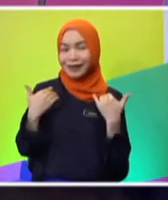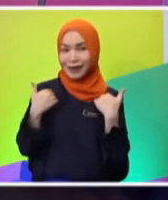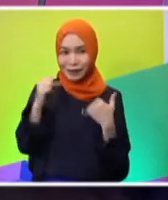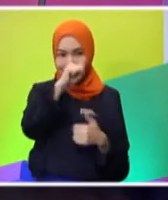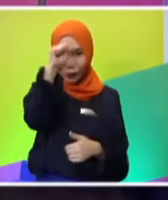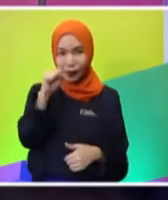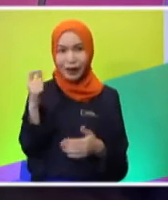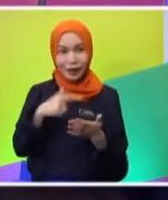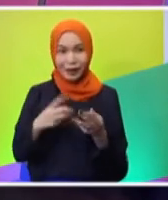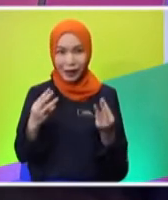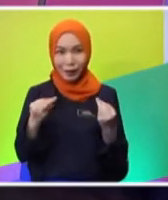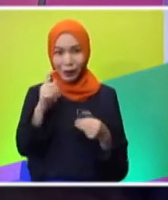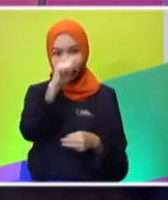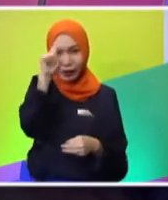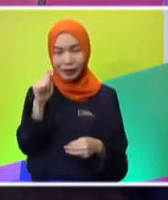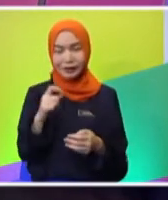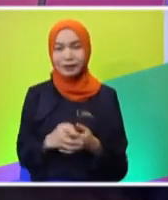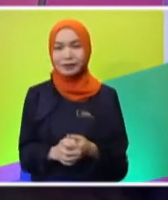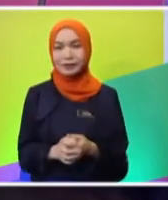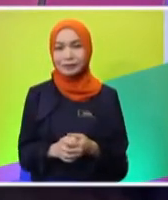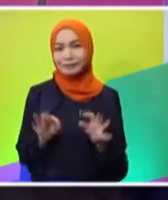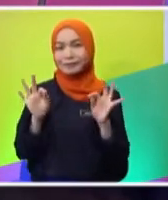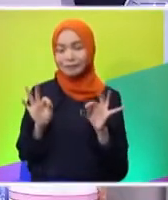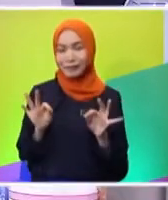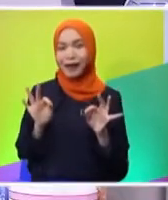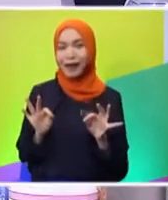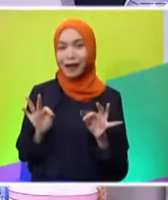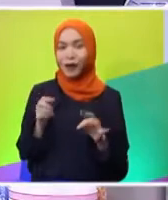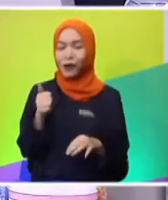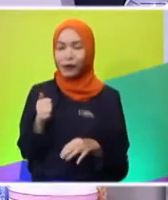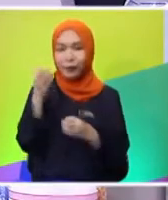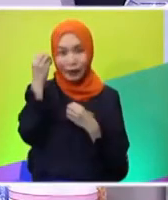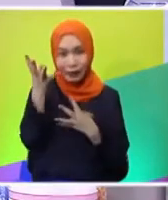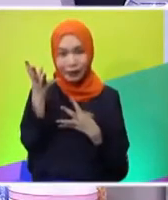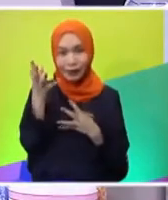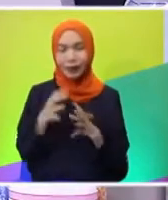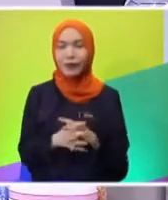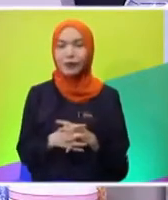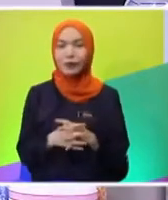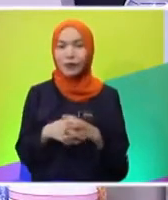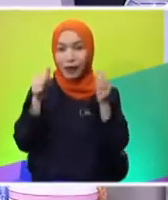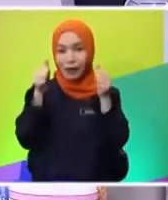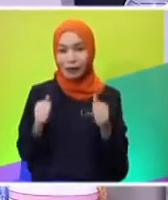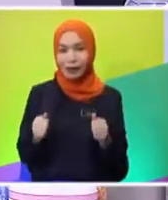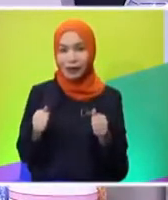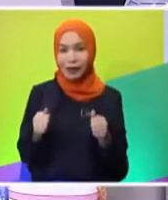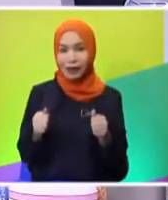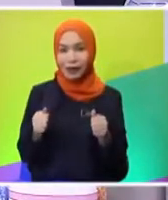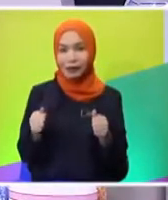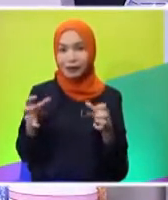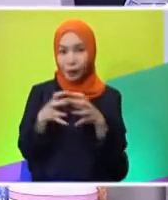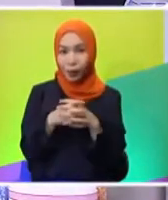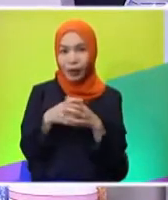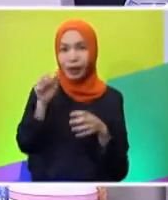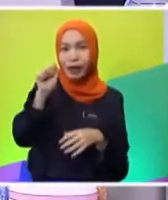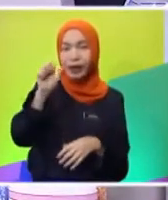Saya nak tanya kalau dari sebut tentang OCT 9 ini Adakah dibully digabungkan ataupun dicantumkan dengan apus